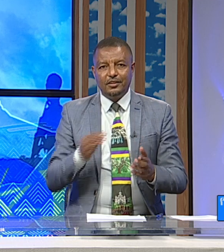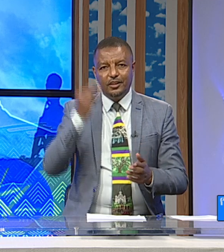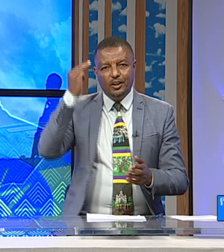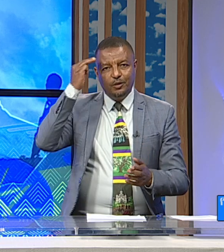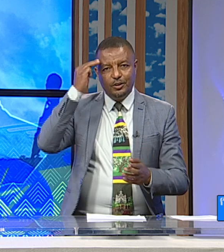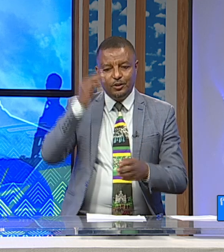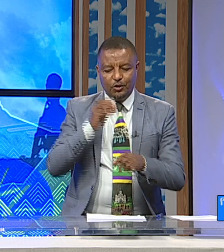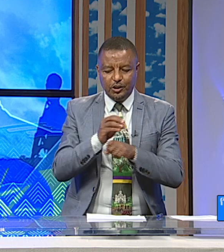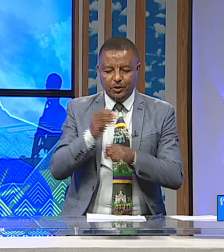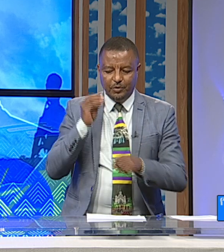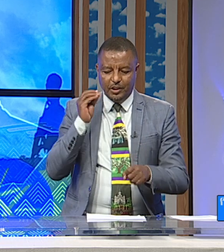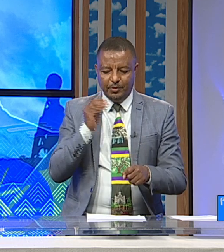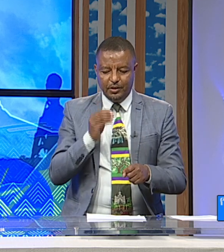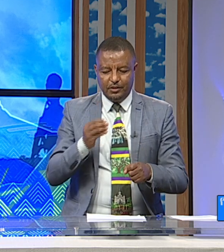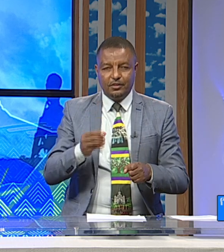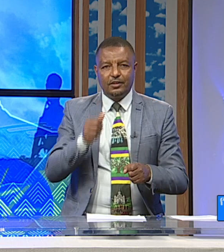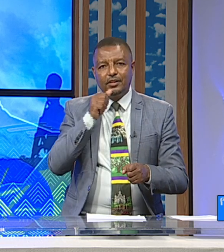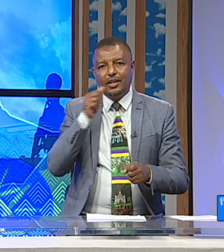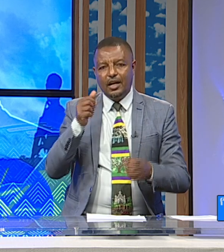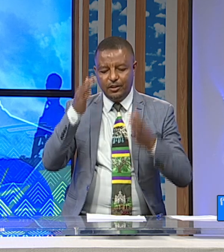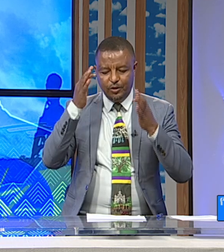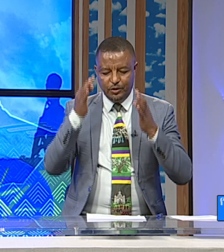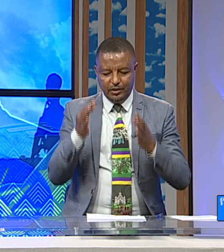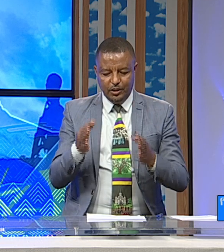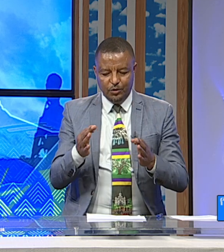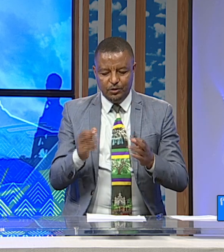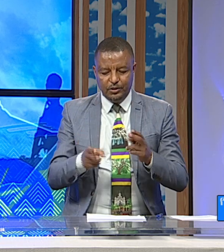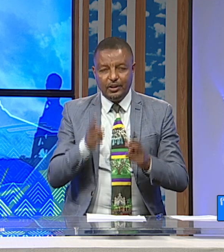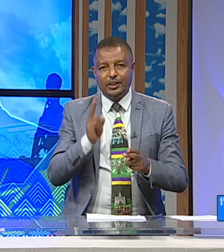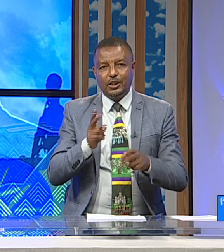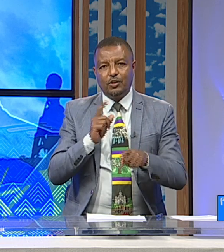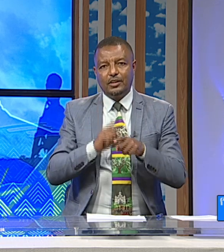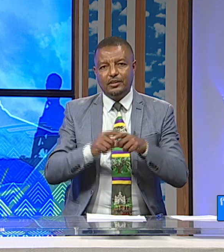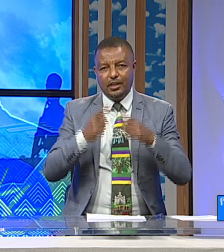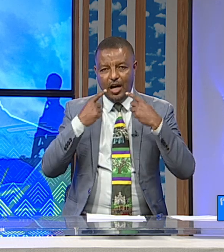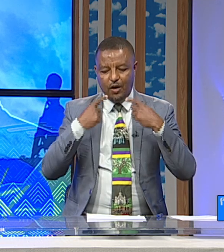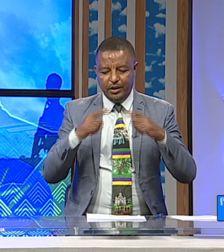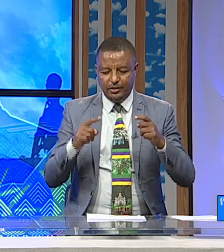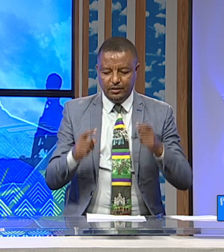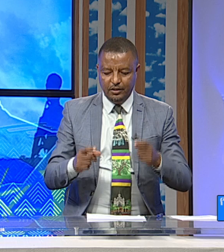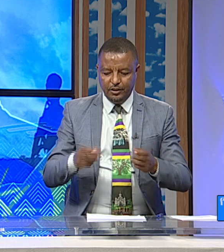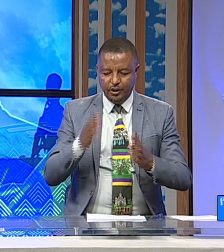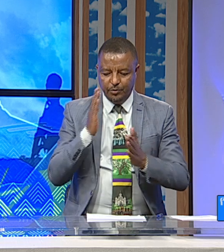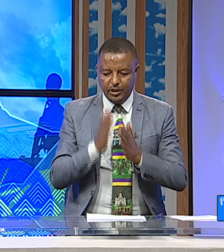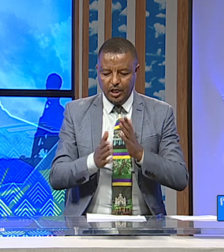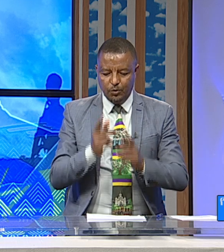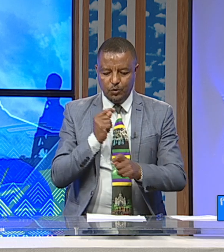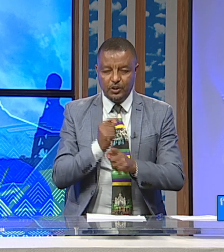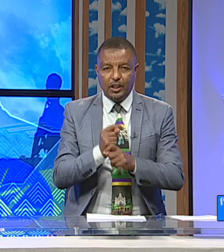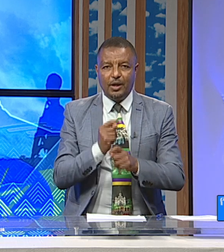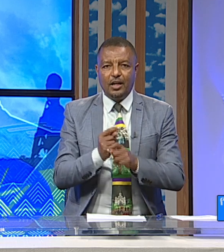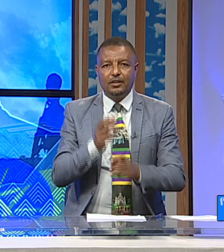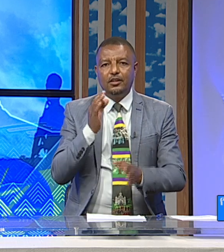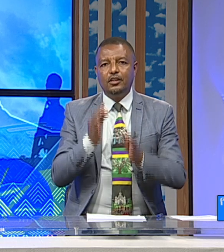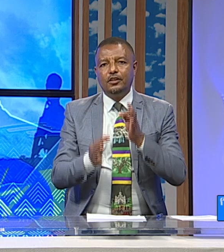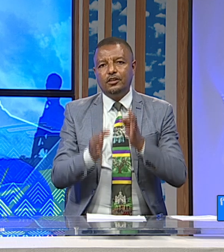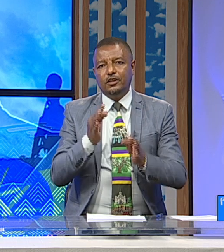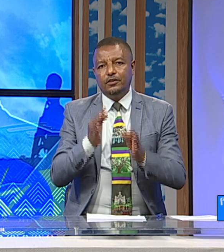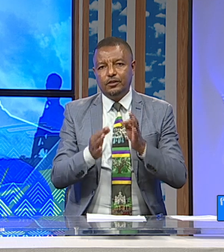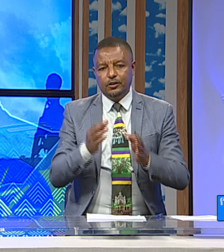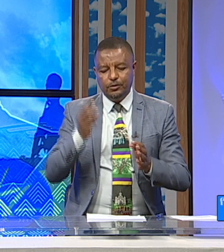ተመልካቾቻችን፣ የሚኒስትሮች ምክር ቤት ትላንት የወሰነውን የአስቸኳይ ጊዜ አዋጅ የሚከናወኑ